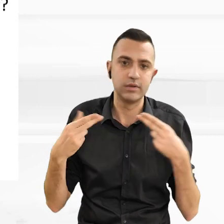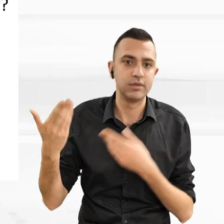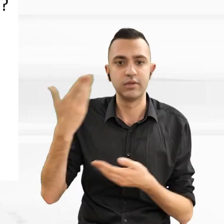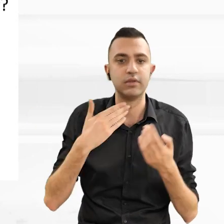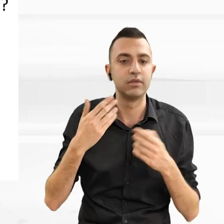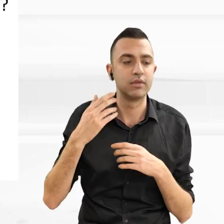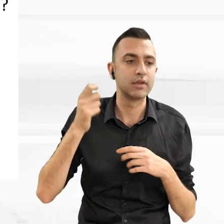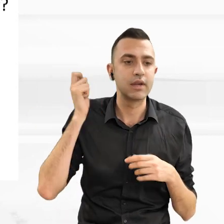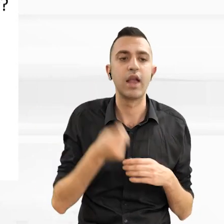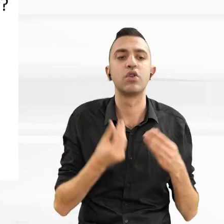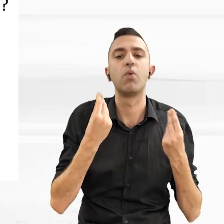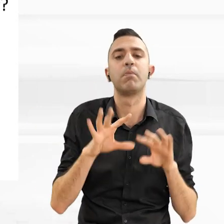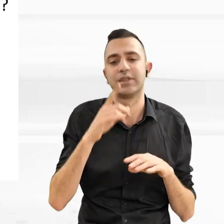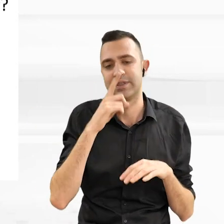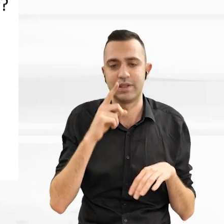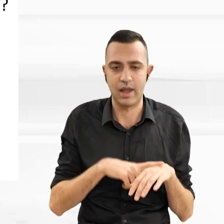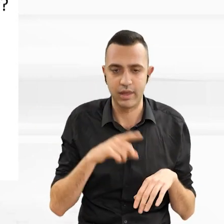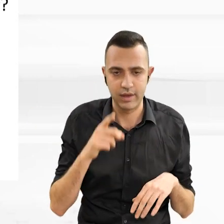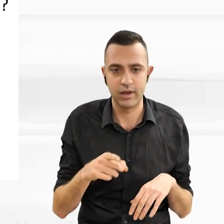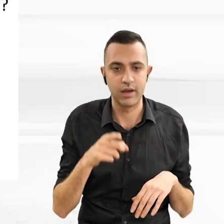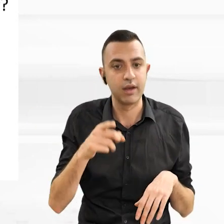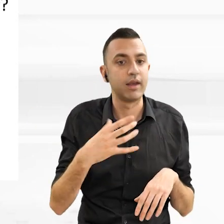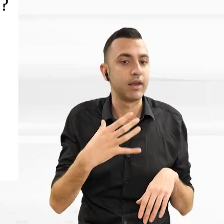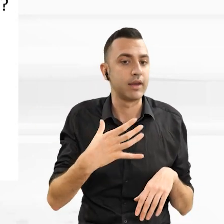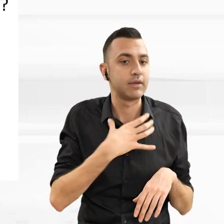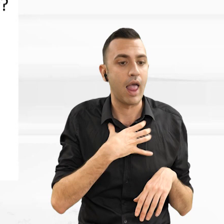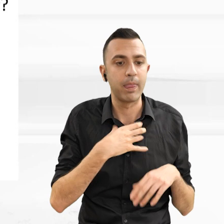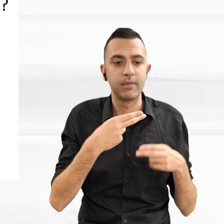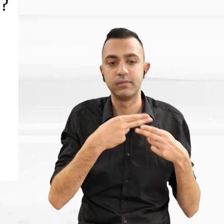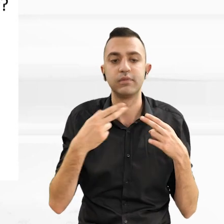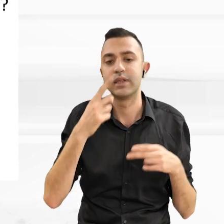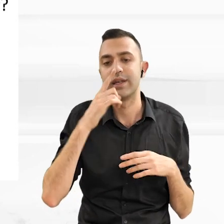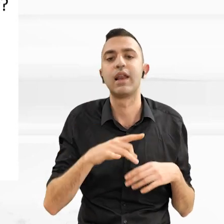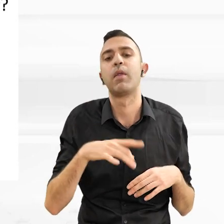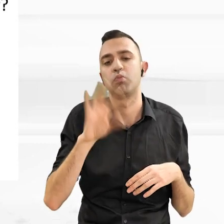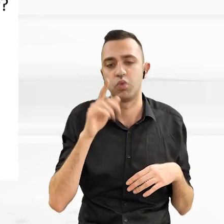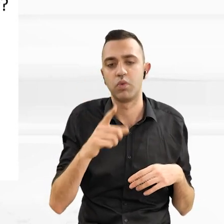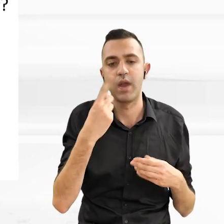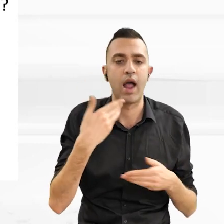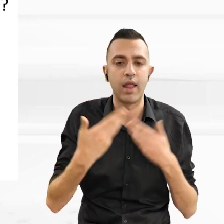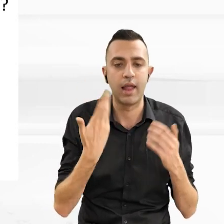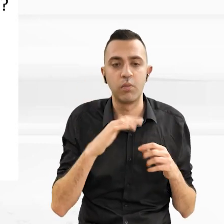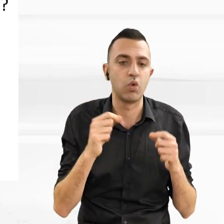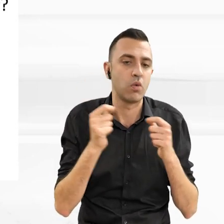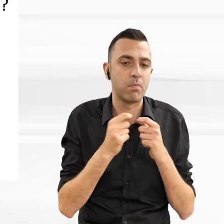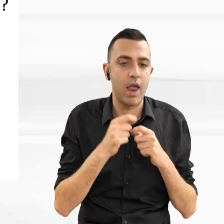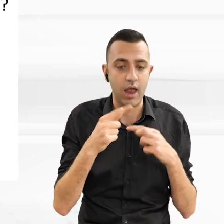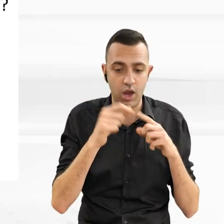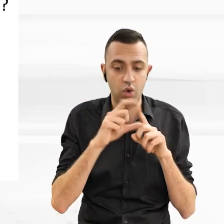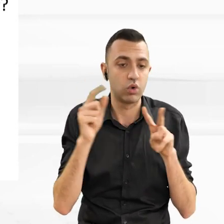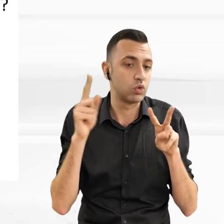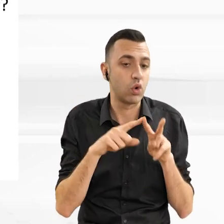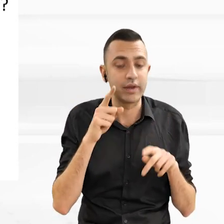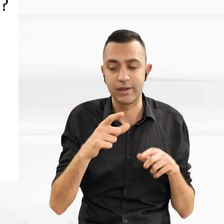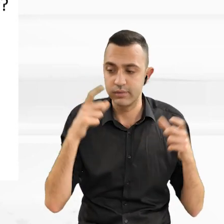olmadığına inanması Hayır arkadaşlar candenino yetenekte olmadığına inanmıyor Böyle bir anlatım yok veya bakalım bu